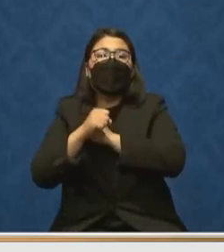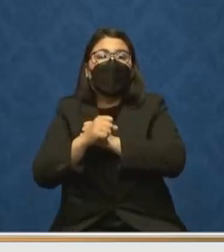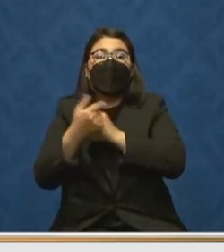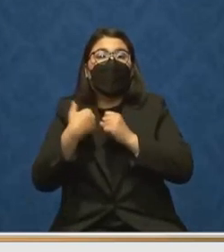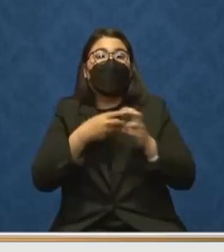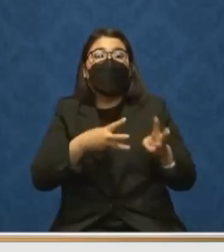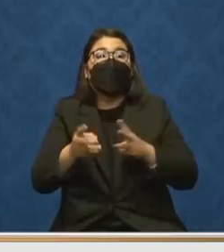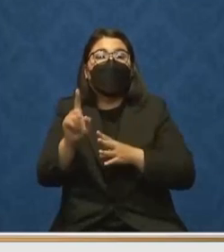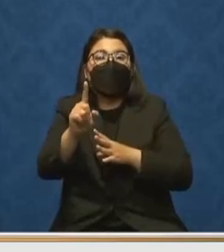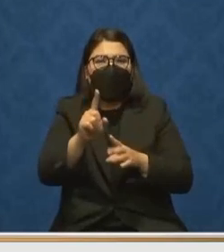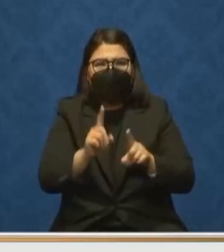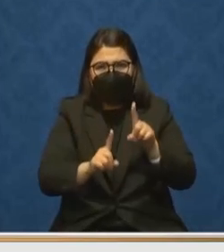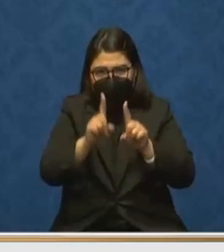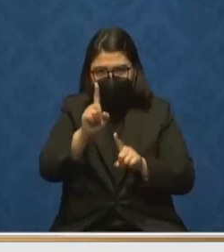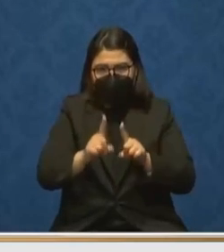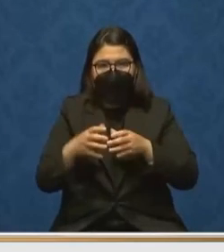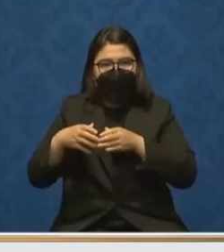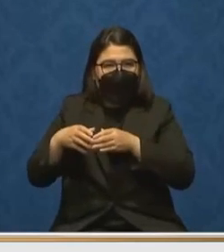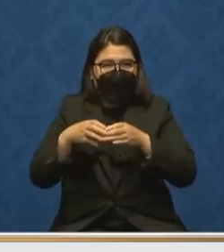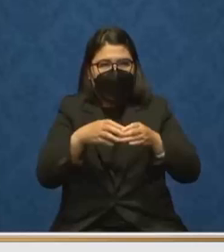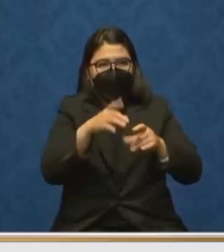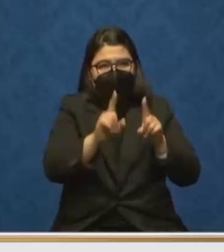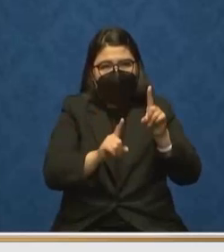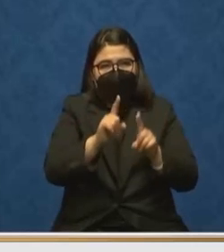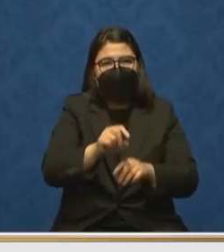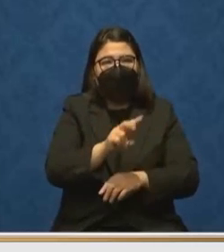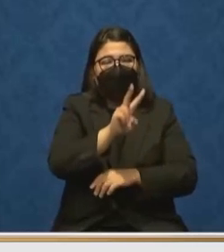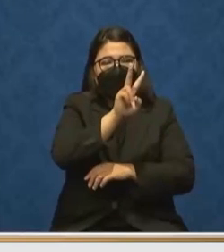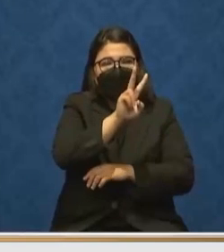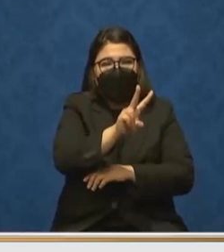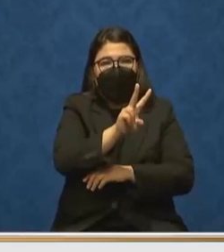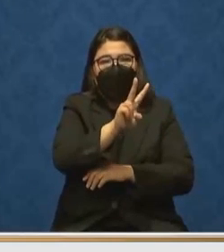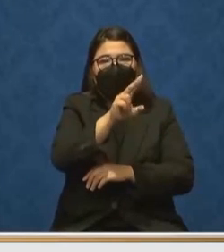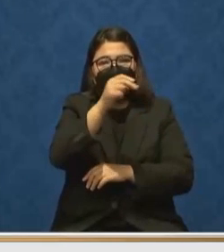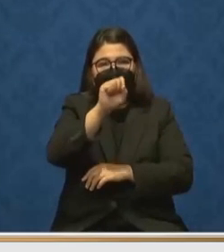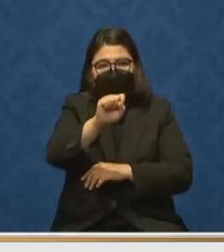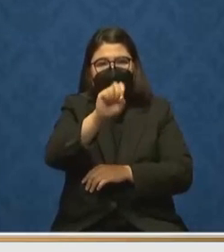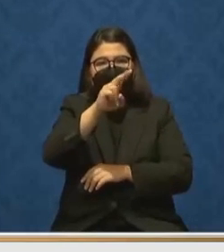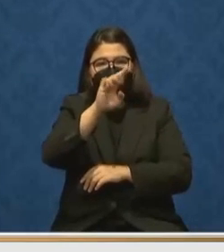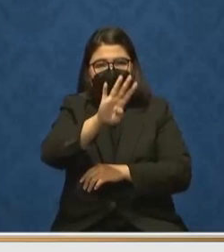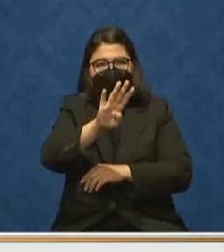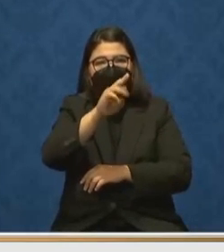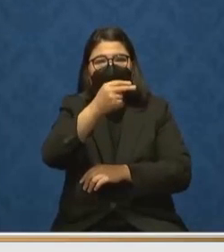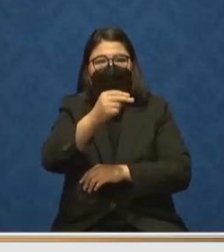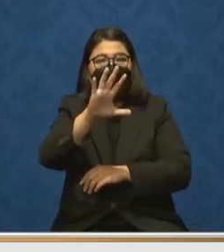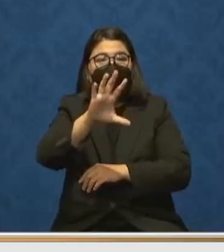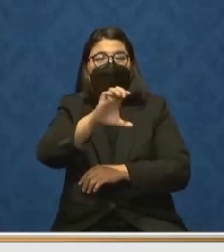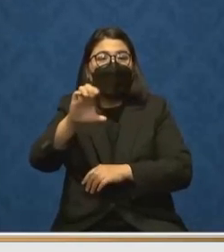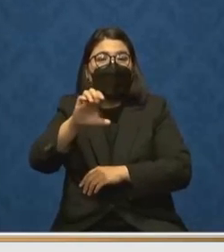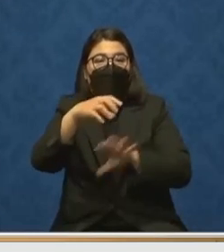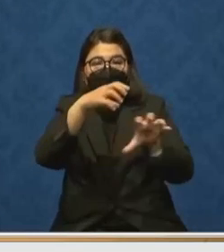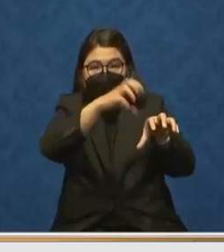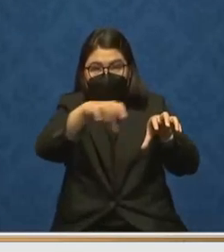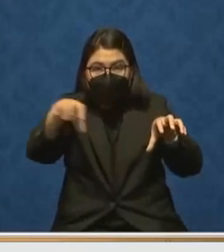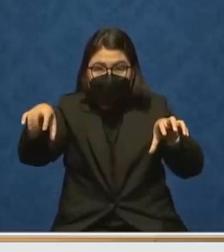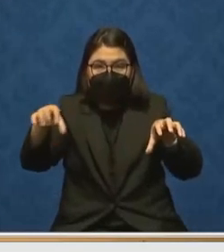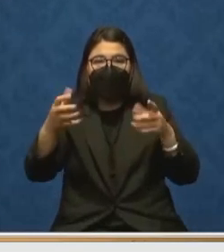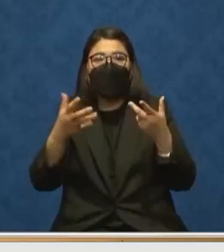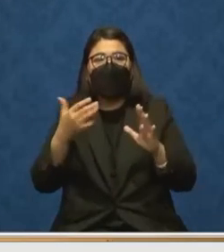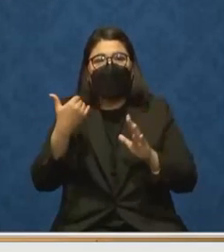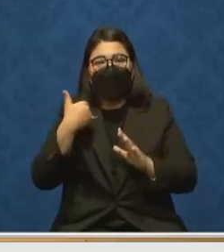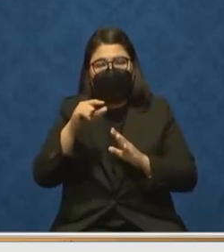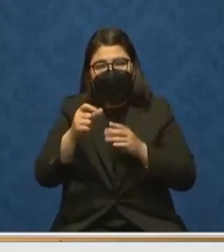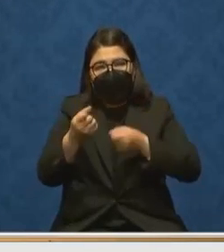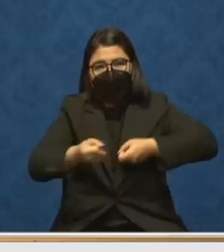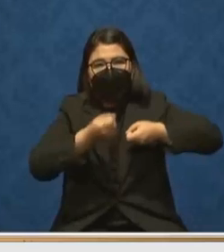แหล่งผลิตไม่น้อยกว่า 24,500 แห่งส่งเสริมการสร้างมูลค่าเพิ่มให้กับสินค้าเกษตรตามศักยภาพและ